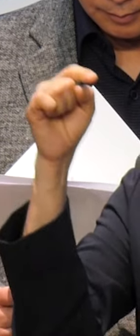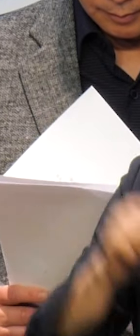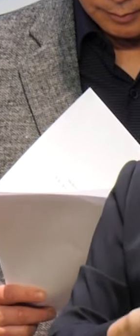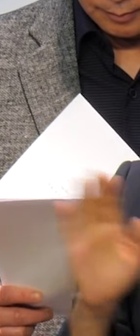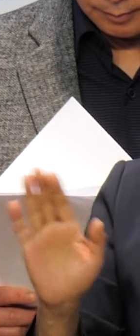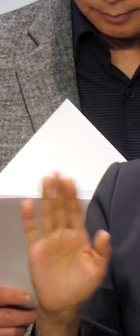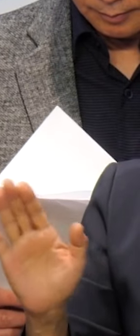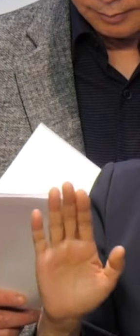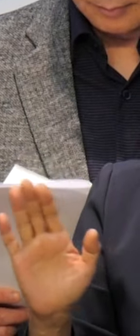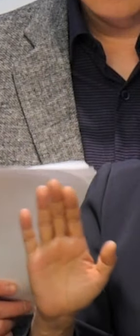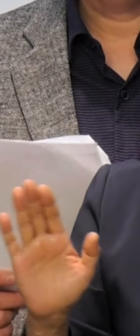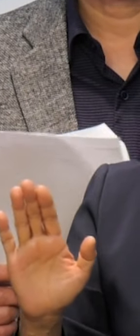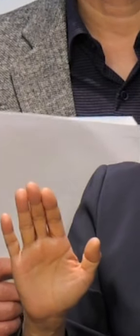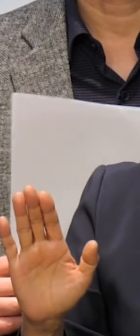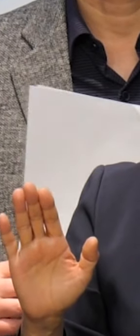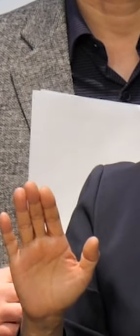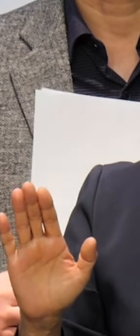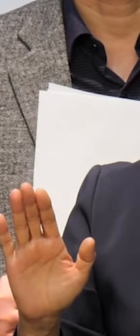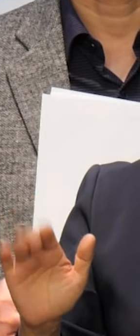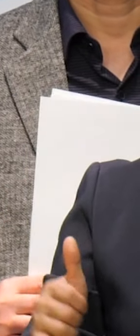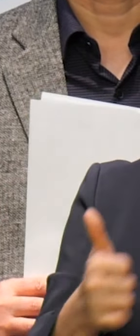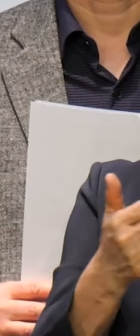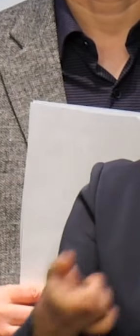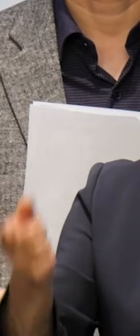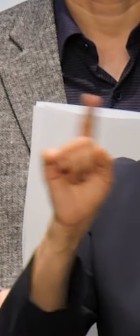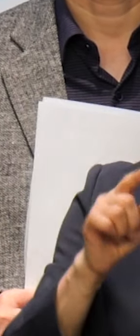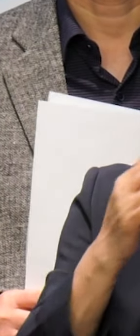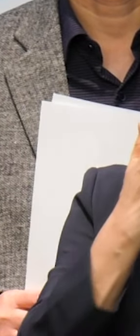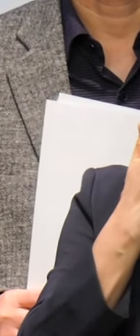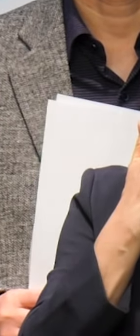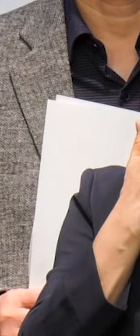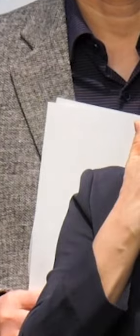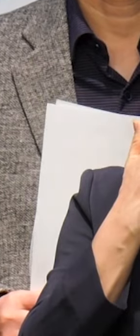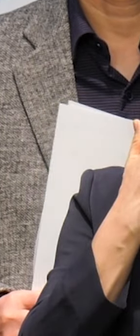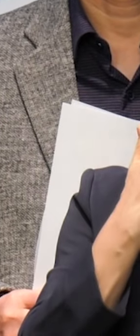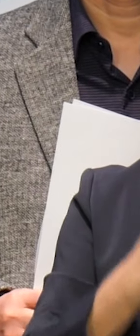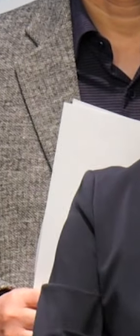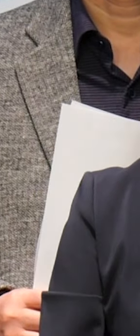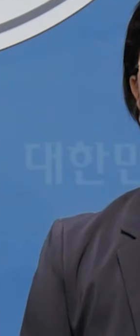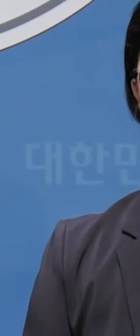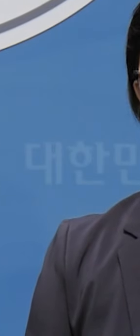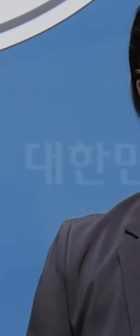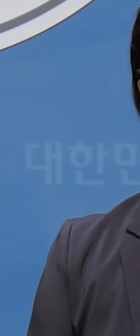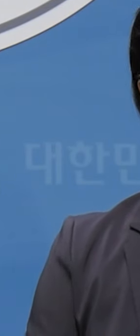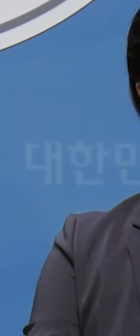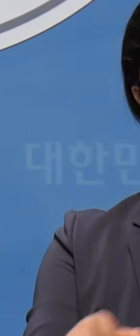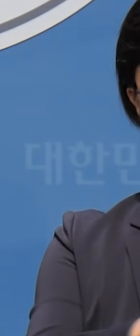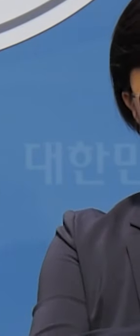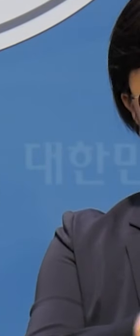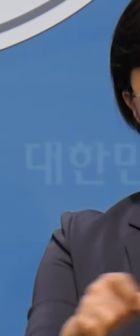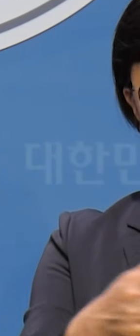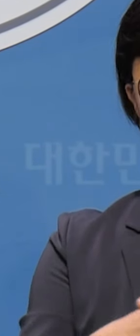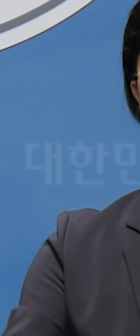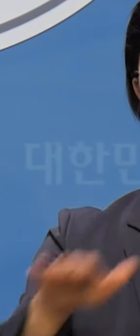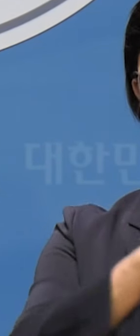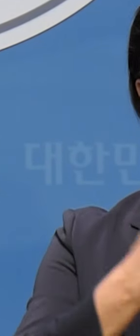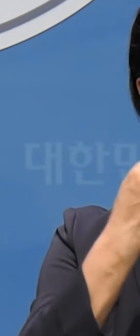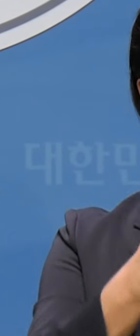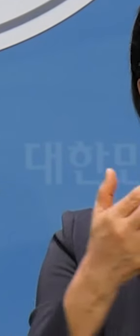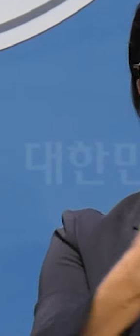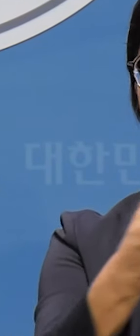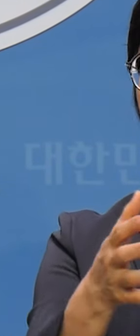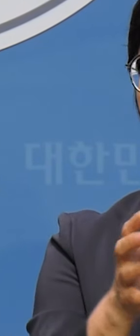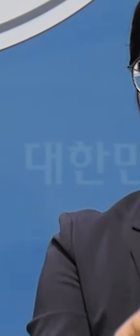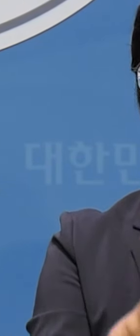협의는커녕 아예 회의에 참석조차 하지 않았습니다. 특히 우리